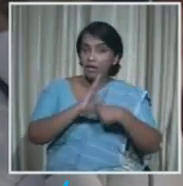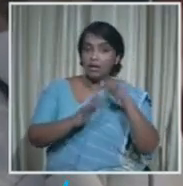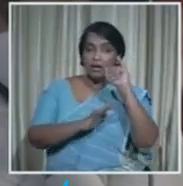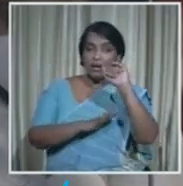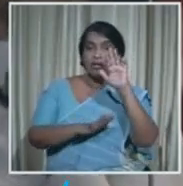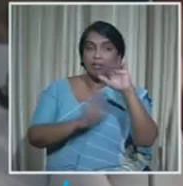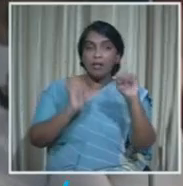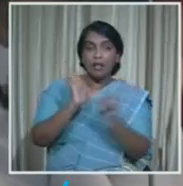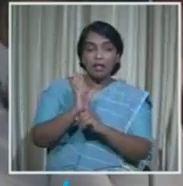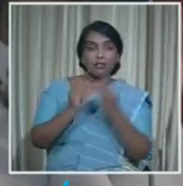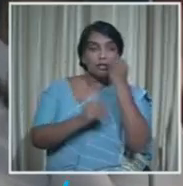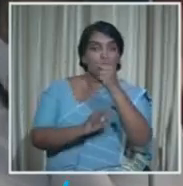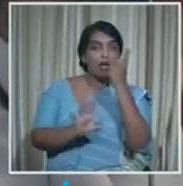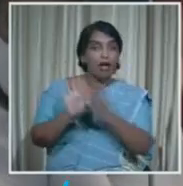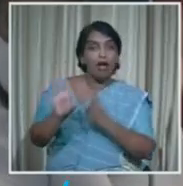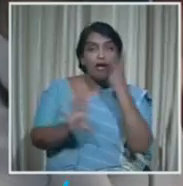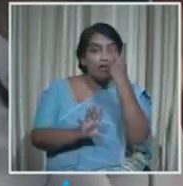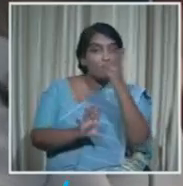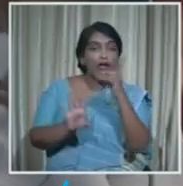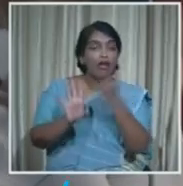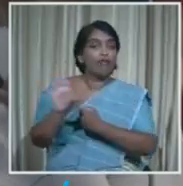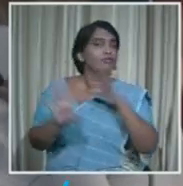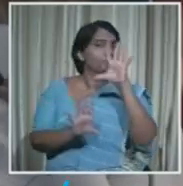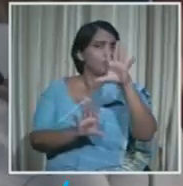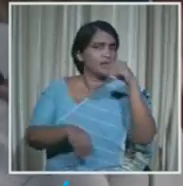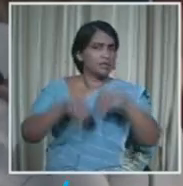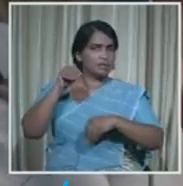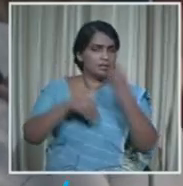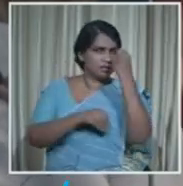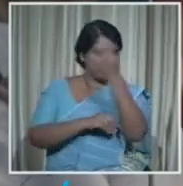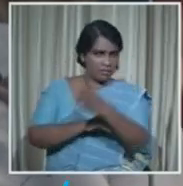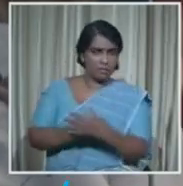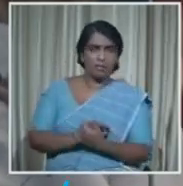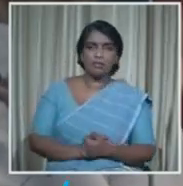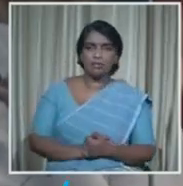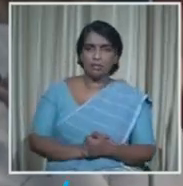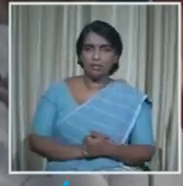lakshayak deela tiyenne avurudda ekkata me avurudu pahakata. Hari.